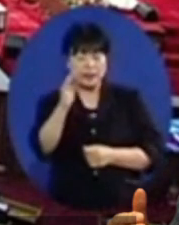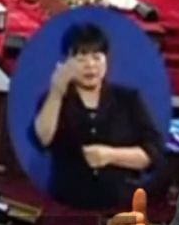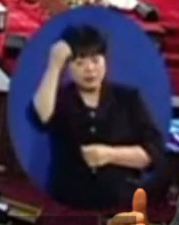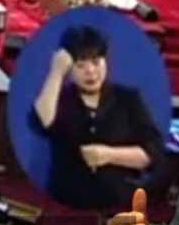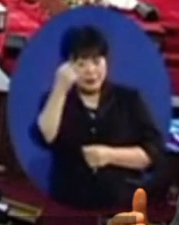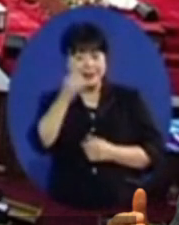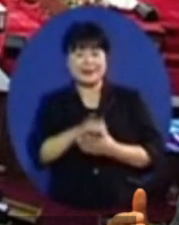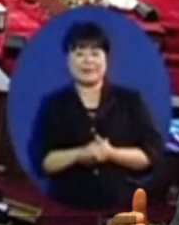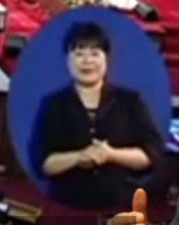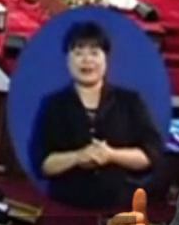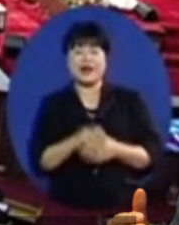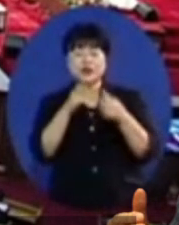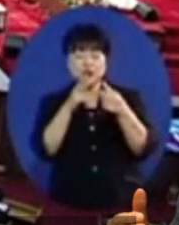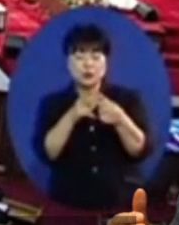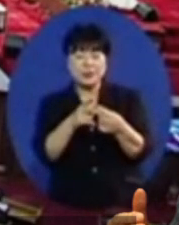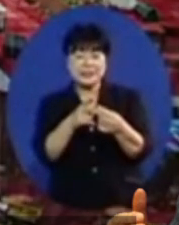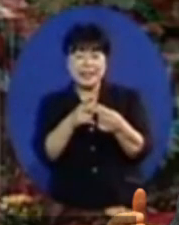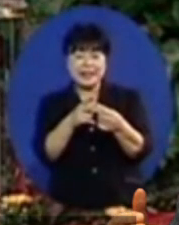되는 것입니다. 둘째로,